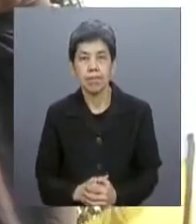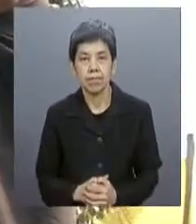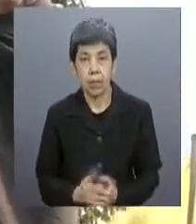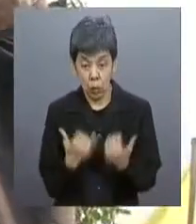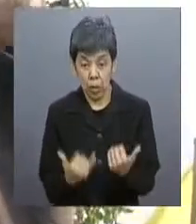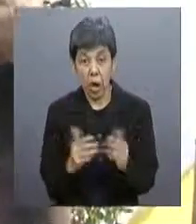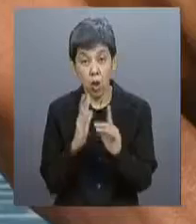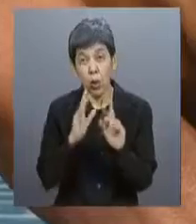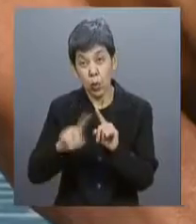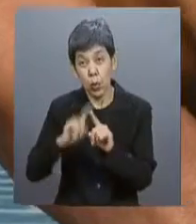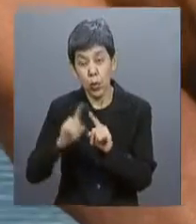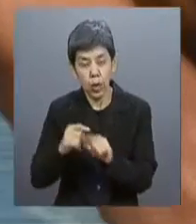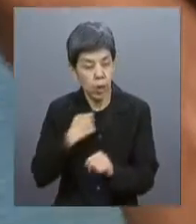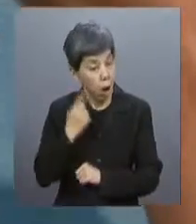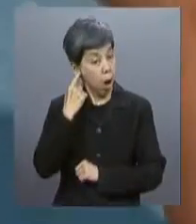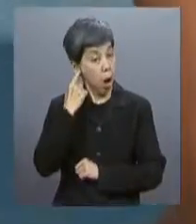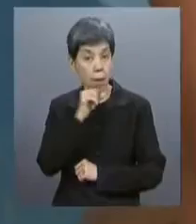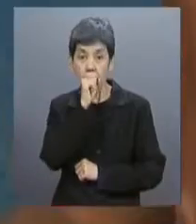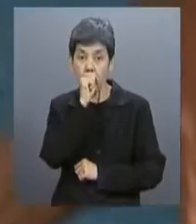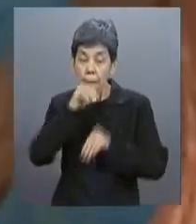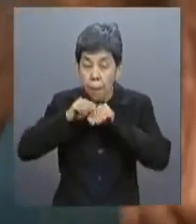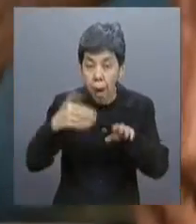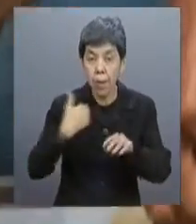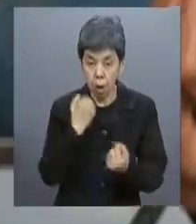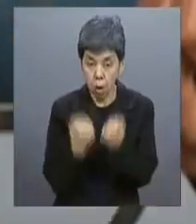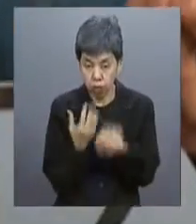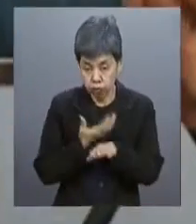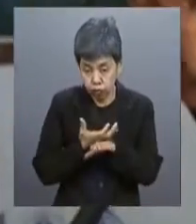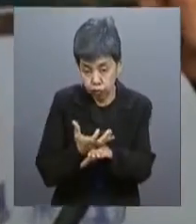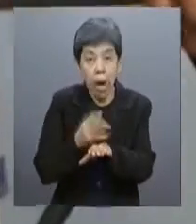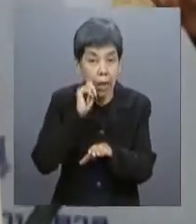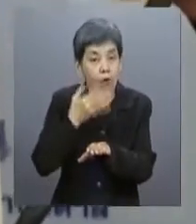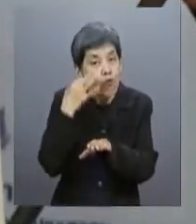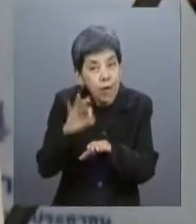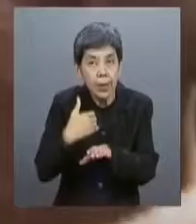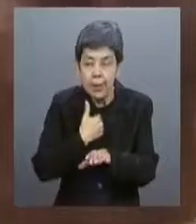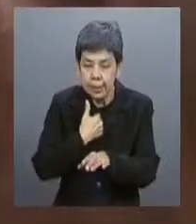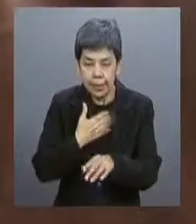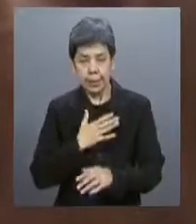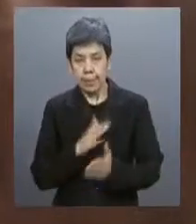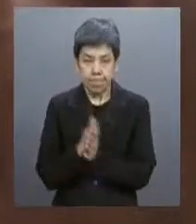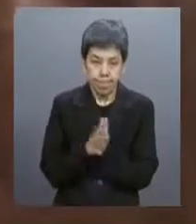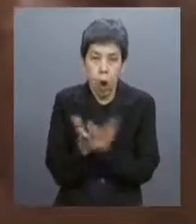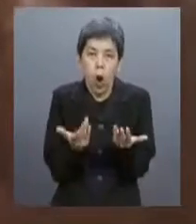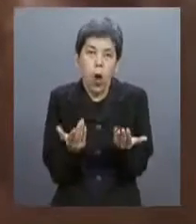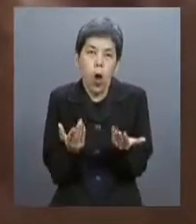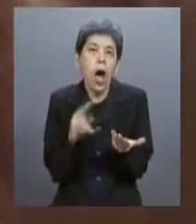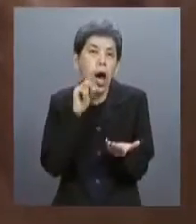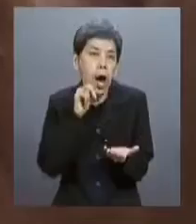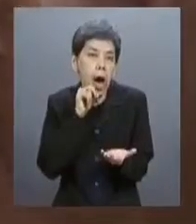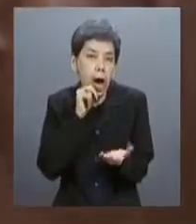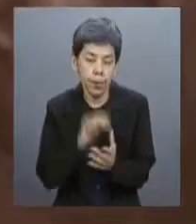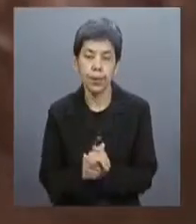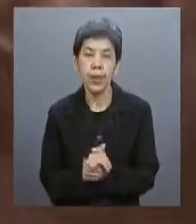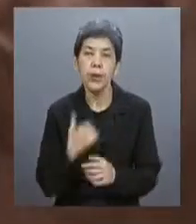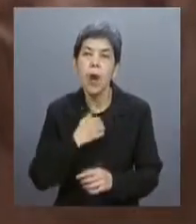วันนี้หลายคนก็บอกว่าได้ยินเสียงประกาศตามสายว่ามีรถบรรทุกน้ำมาแจกน้ำฟรีนะคะตึงตั้งใจที่จะมารอรับน้ำจำนงประเส